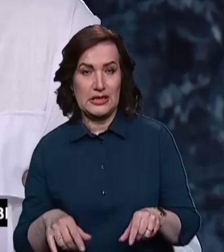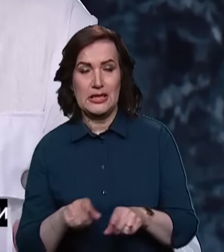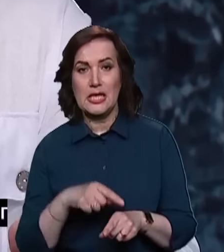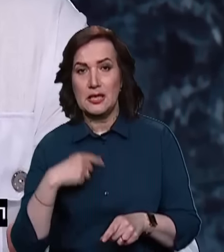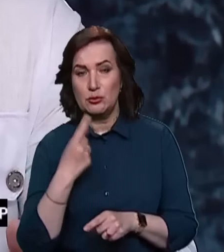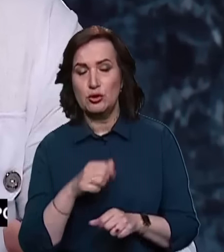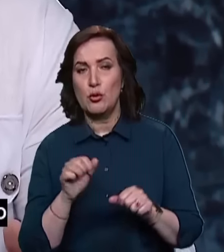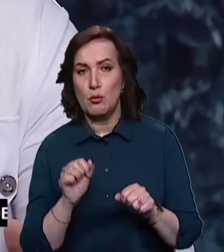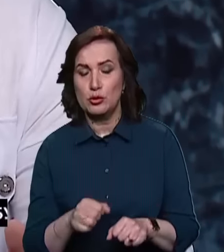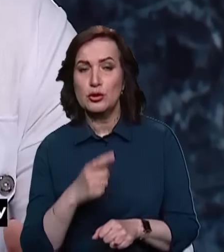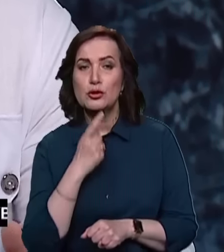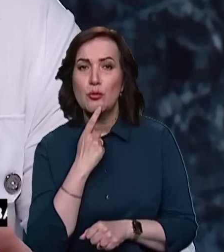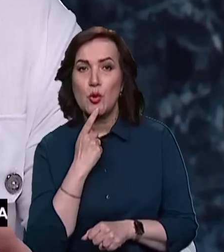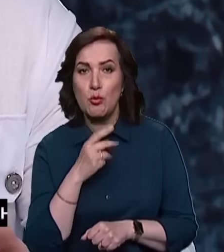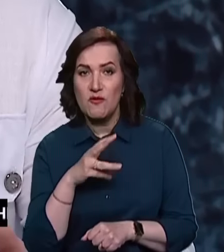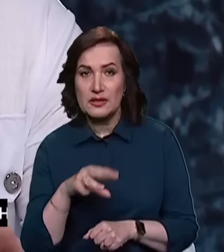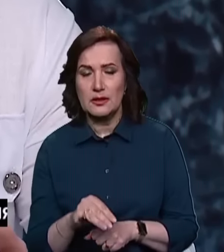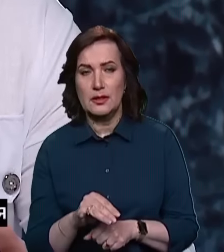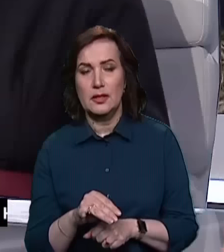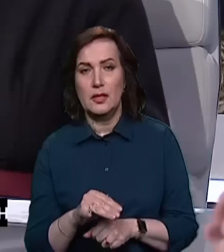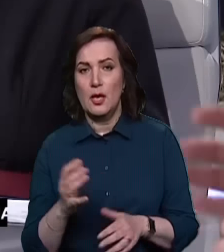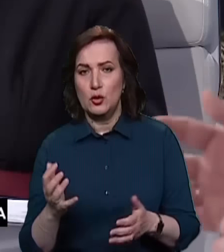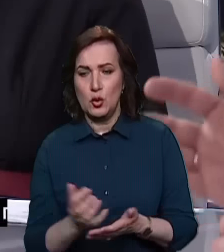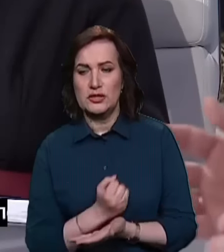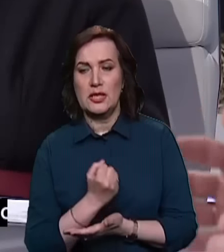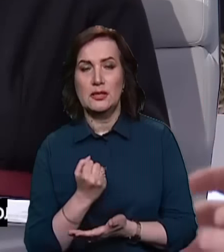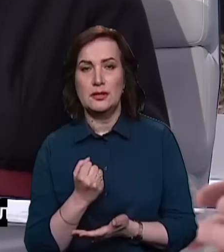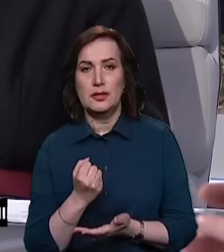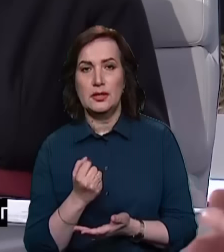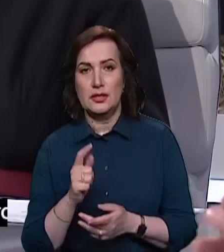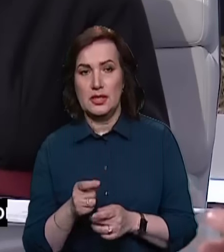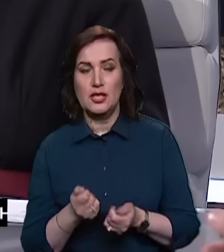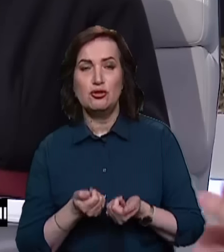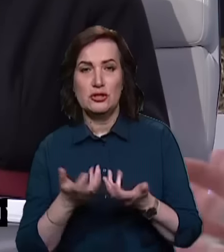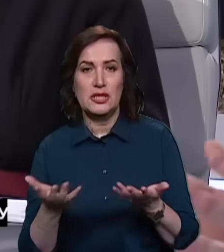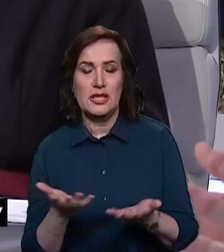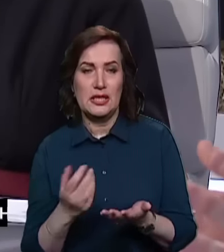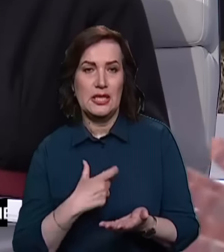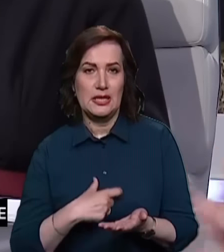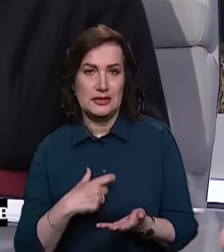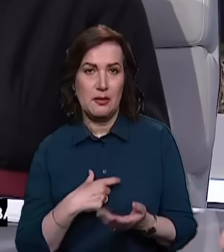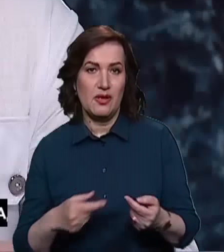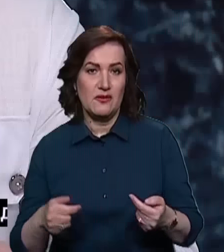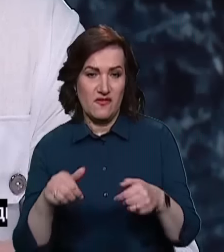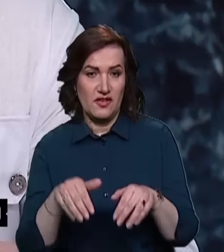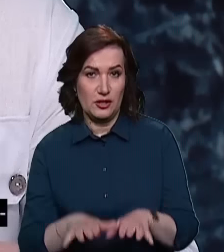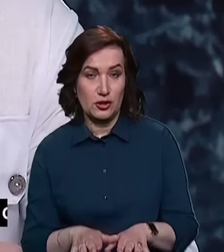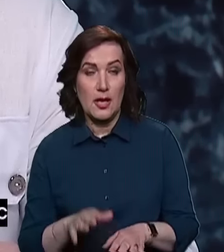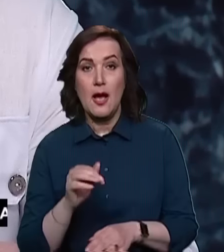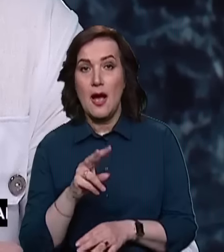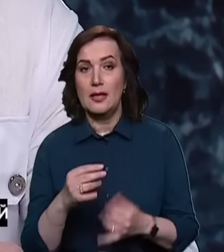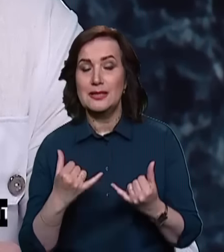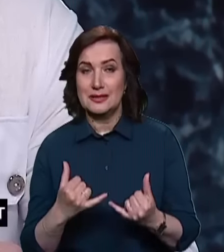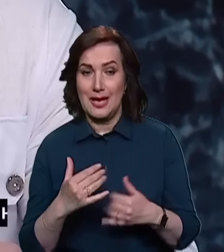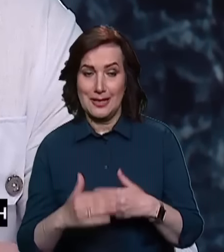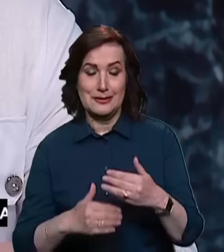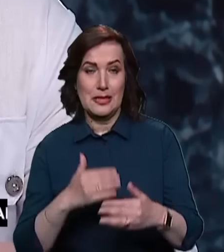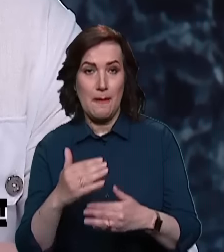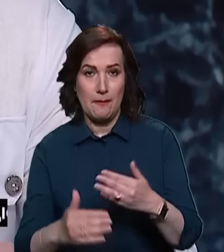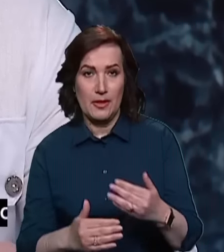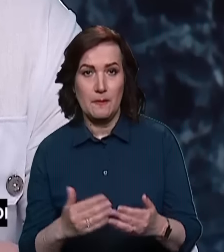чином вони можуть спробувати досягти от тієї чисельності, яку вони для себе визначили. Але зараз оті темпи,